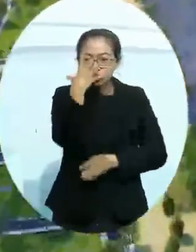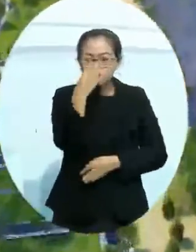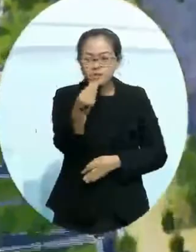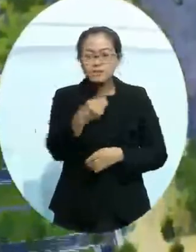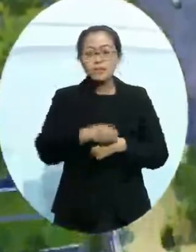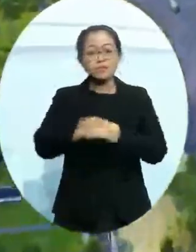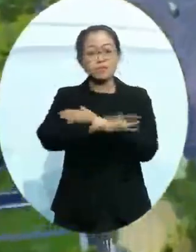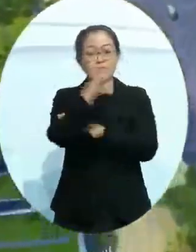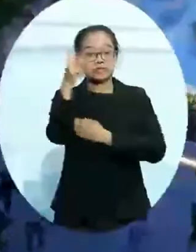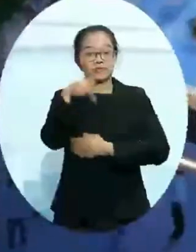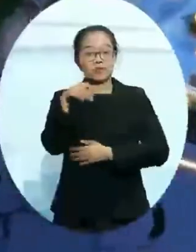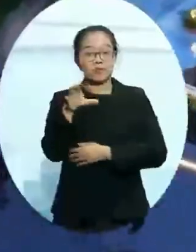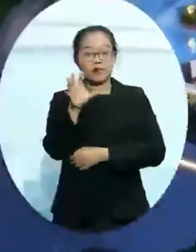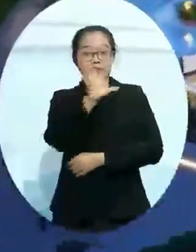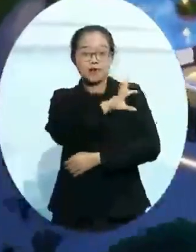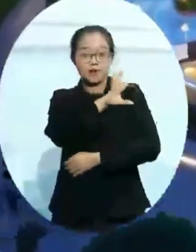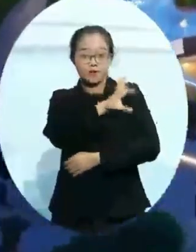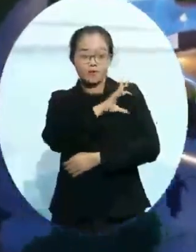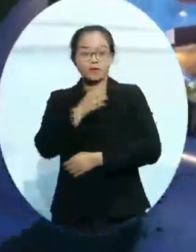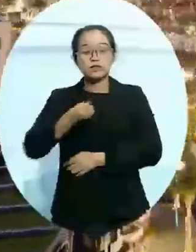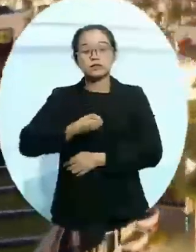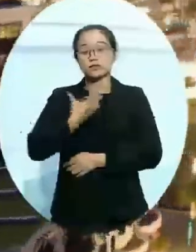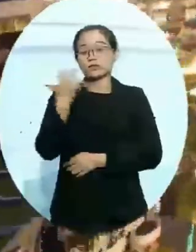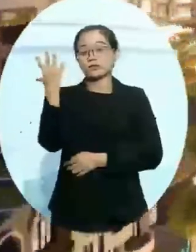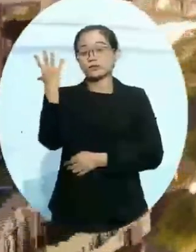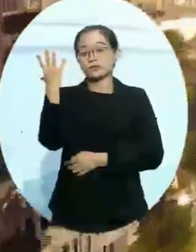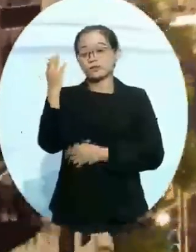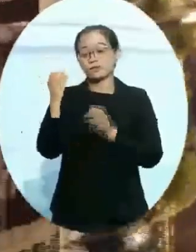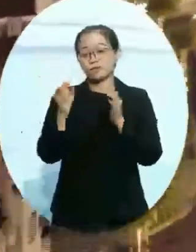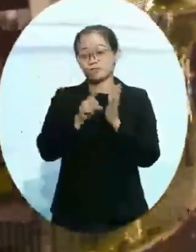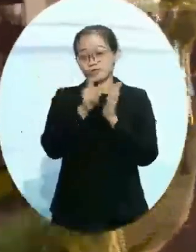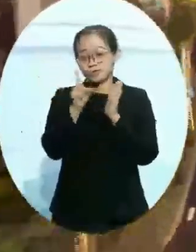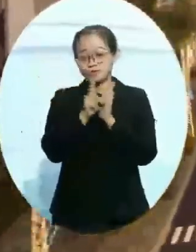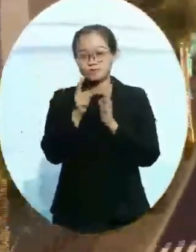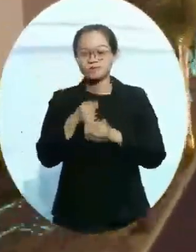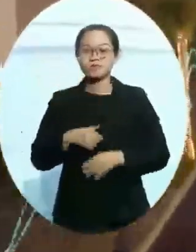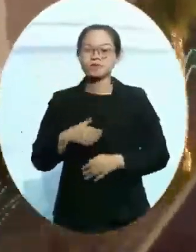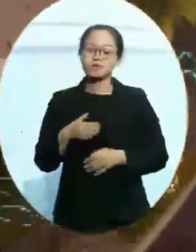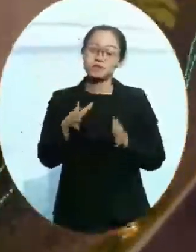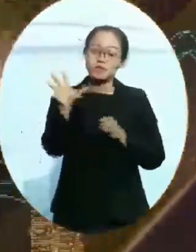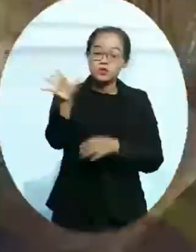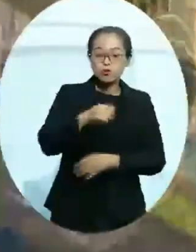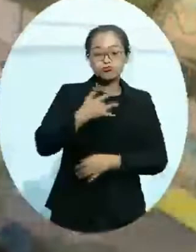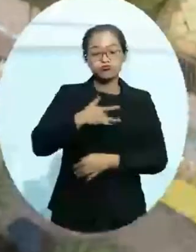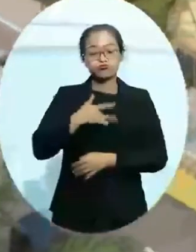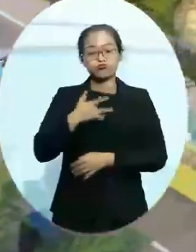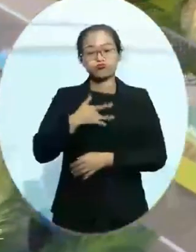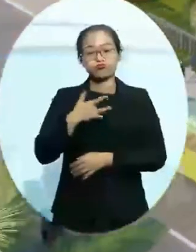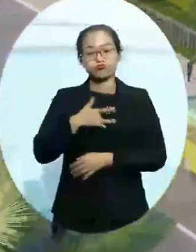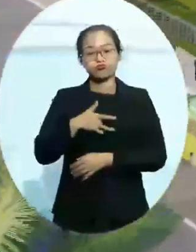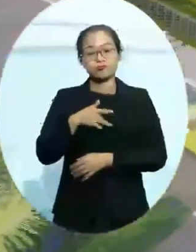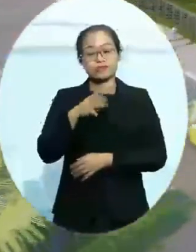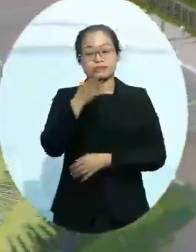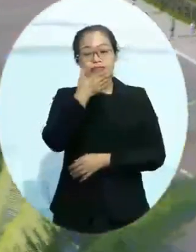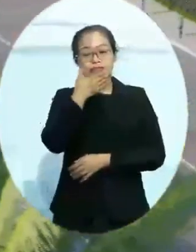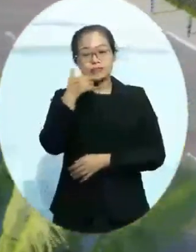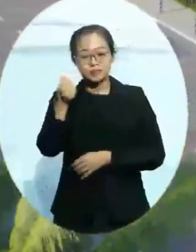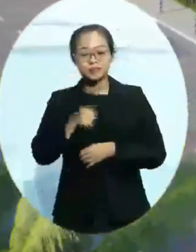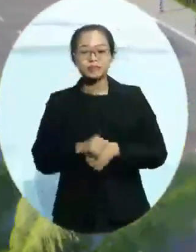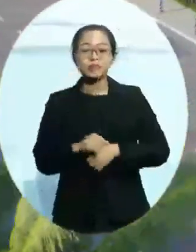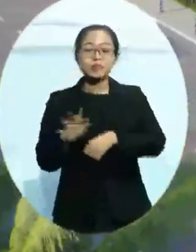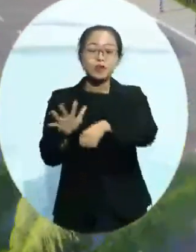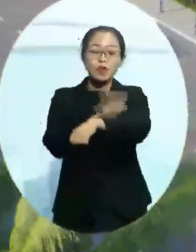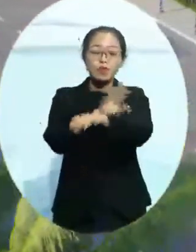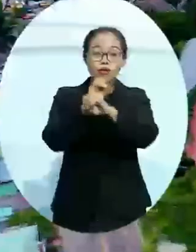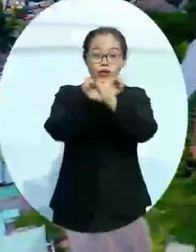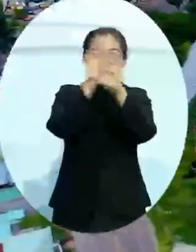Quốc với xu hướng sống xanh, hệ thống hạ tầng hoàn thiện cùng nhiều tiện ích độc đáo như công viên ánh sáng Everland và phố thương mại